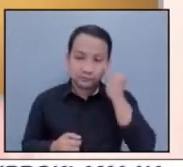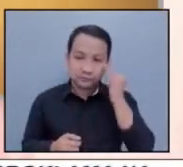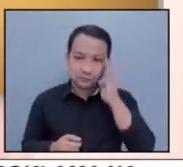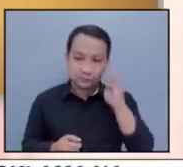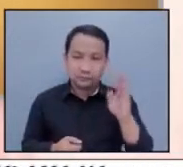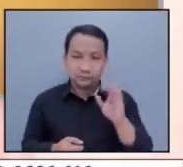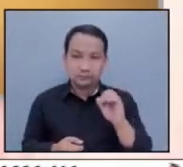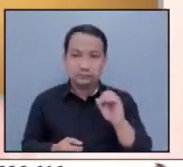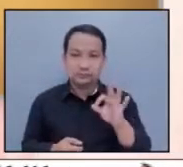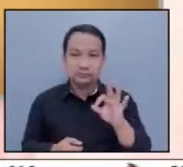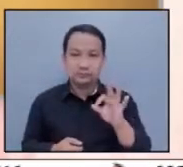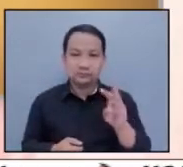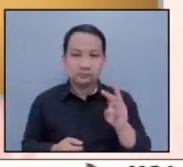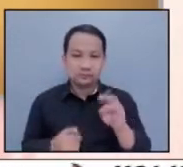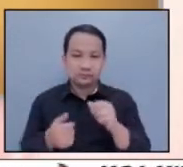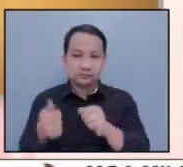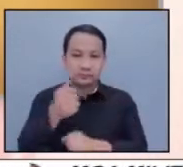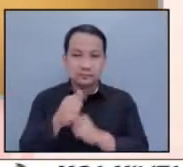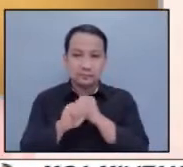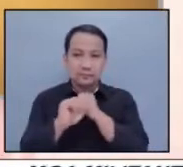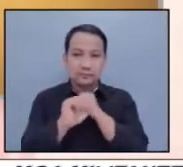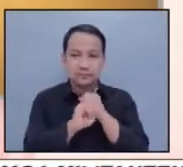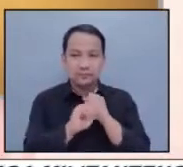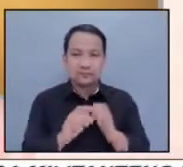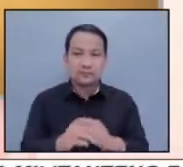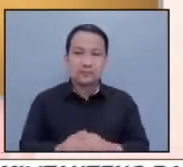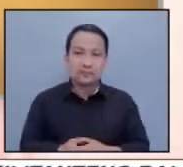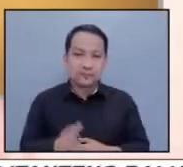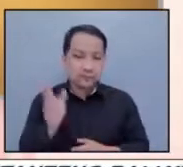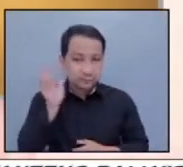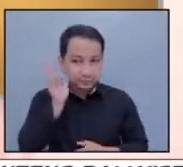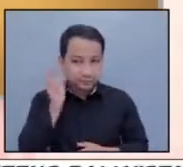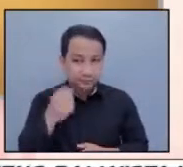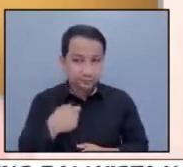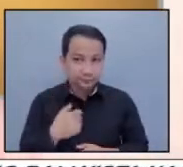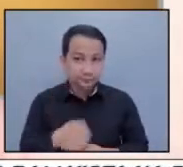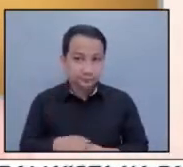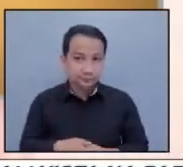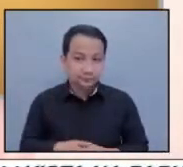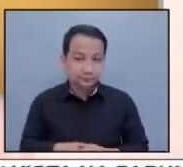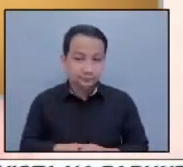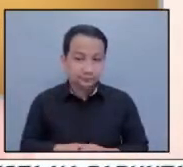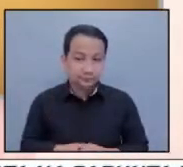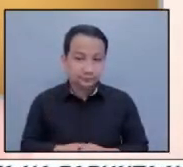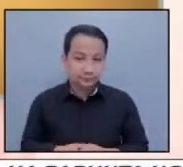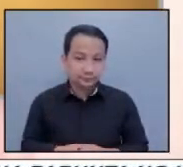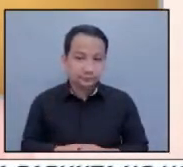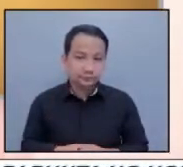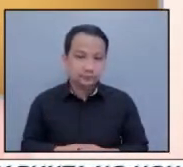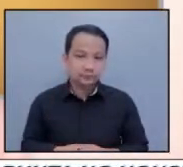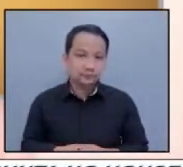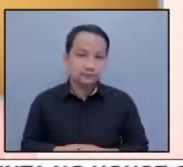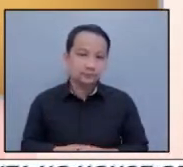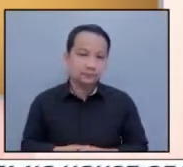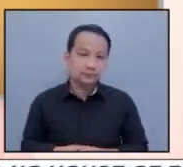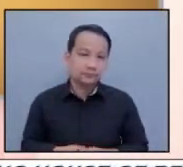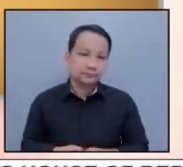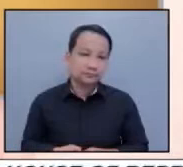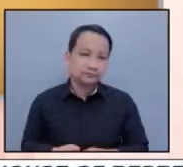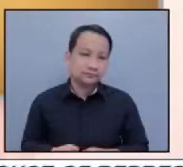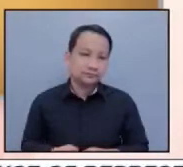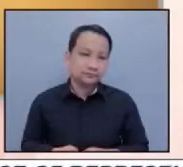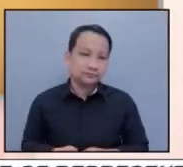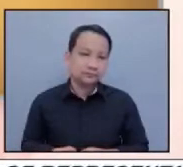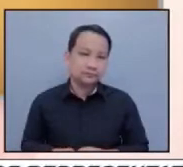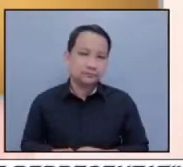OFW advocate. Opo. Narinig mo ako? Dunggan ko, di ba, Julin? Oh. Ay, narinig kita pero hindi naman ko siya. Malakas, sir.